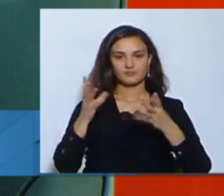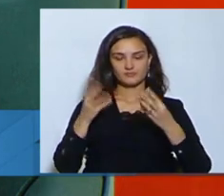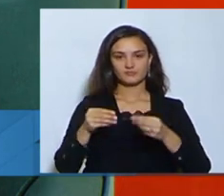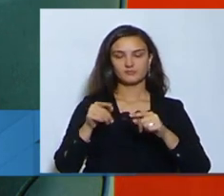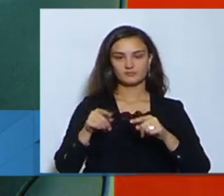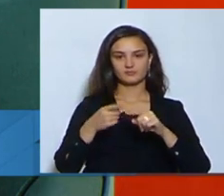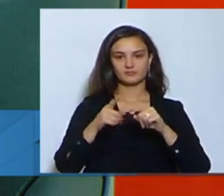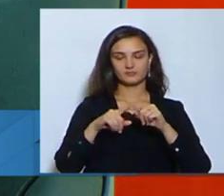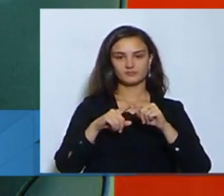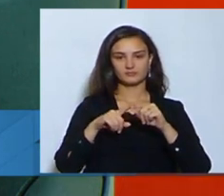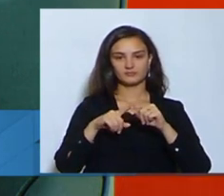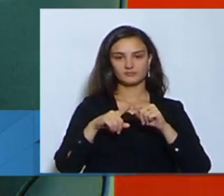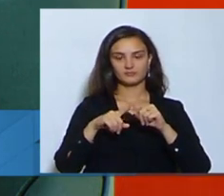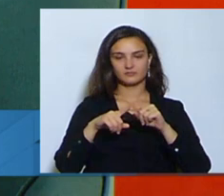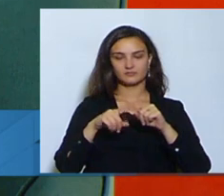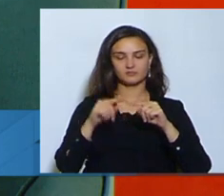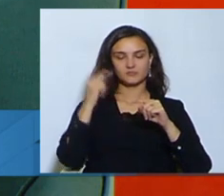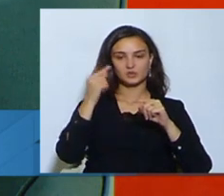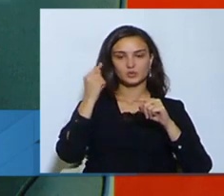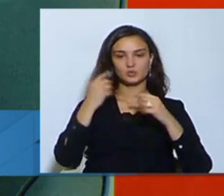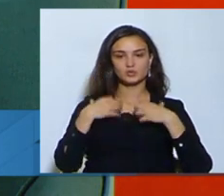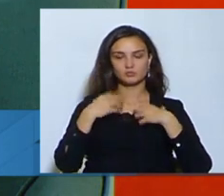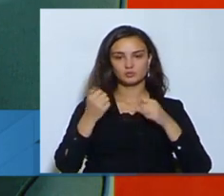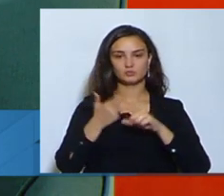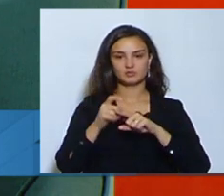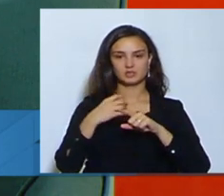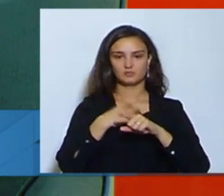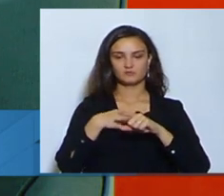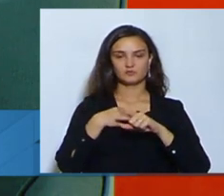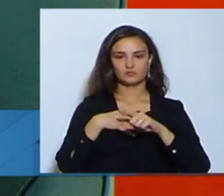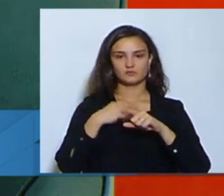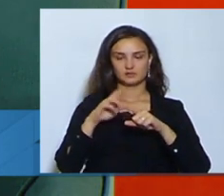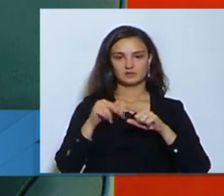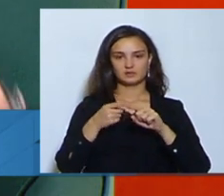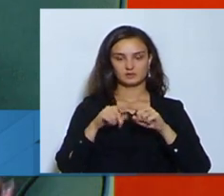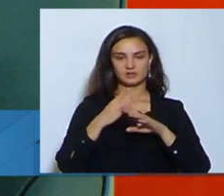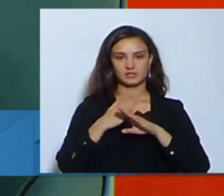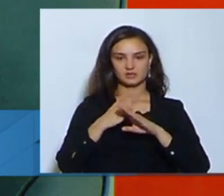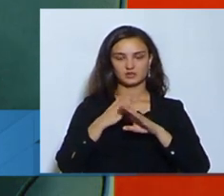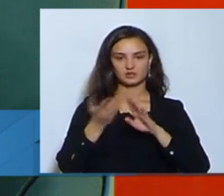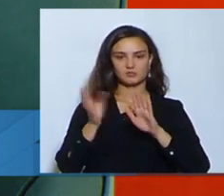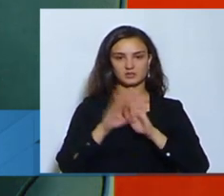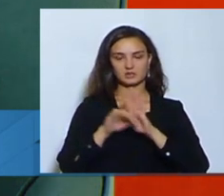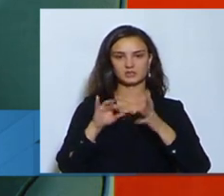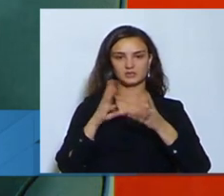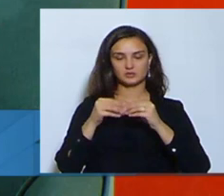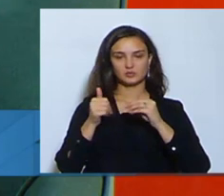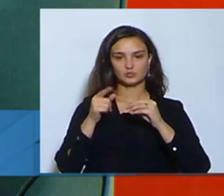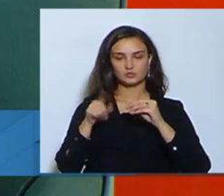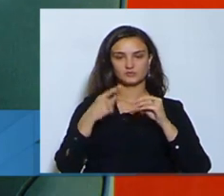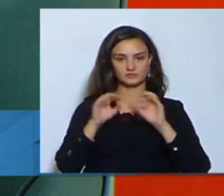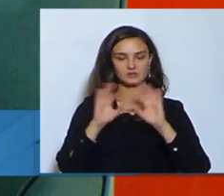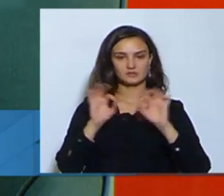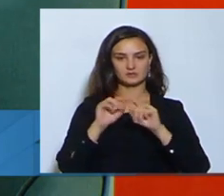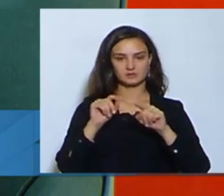იმის დამადასტურებლად, რომ ფსიქიკური ჯანმრთელობა ძალიან მნიშვნელოვანია და არის შემადგენელი ზოგადად, როგორც თქვენ